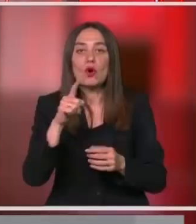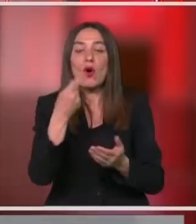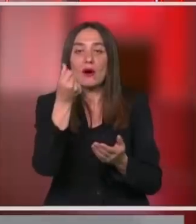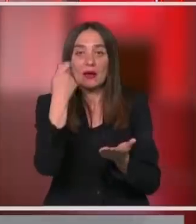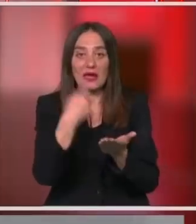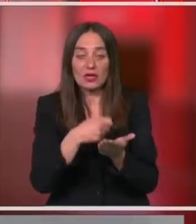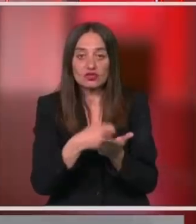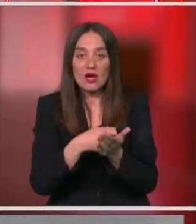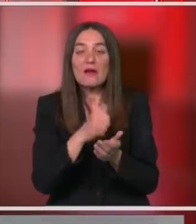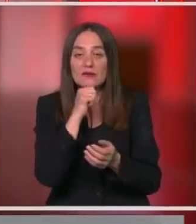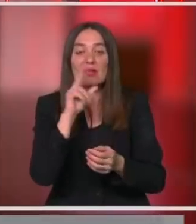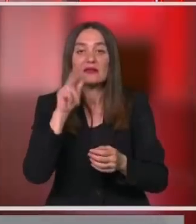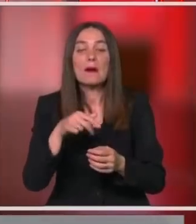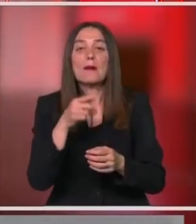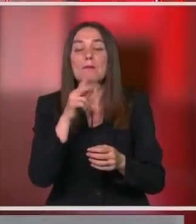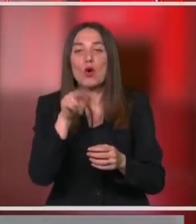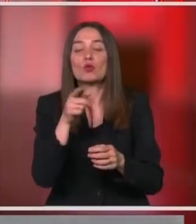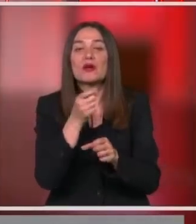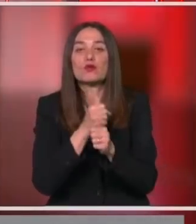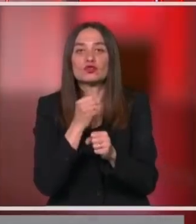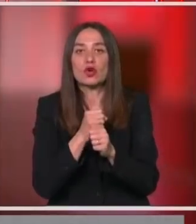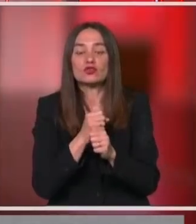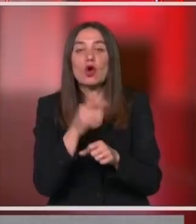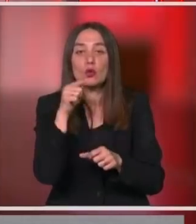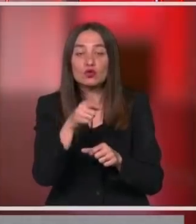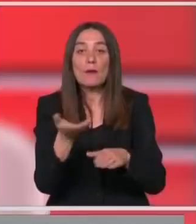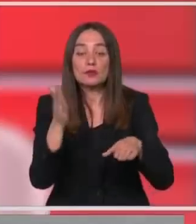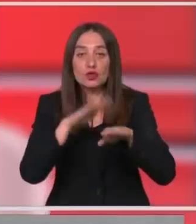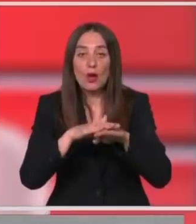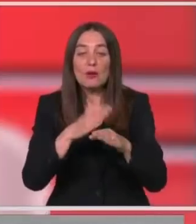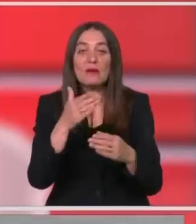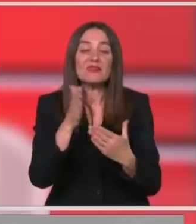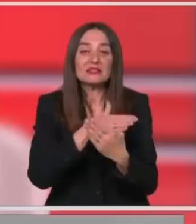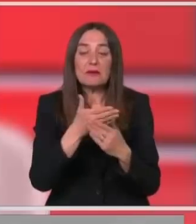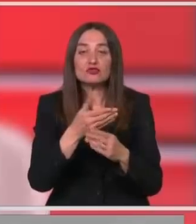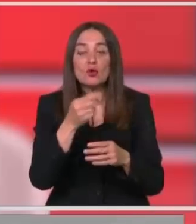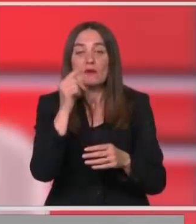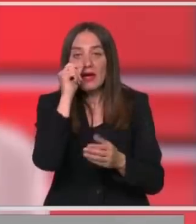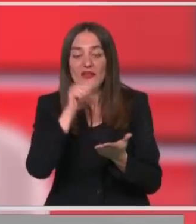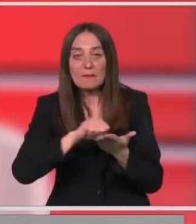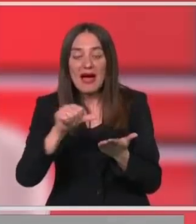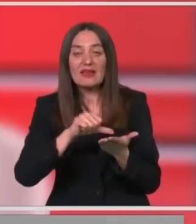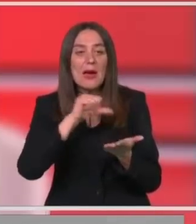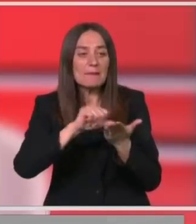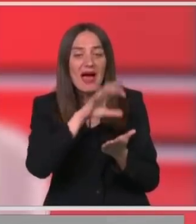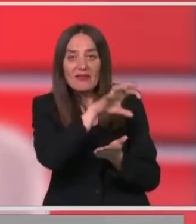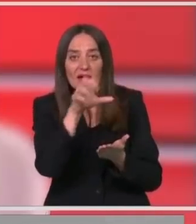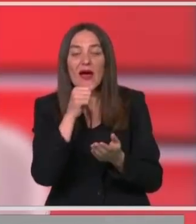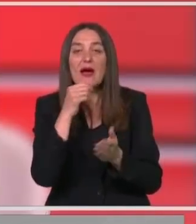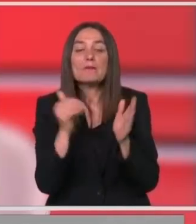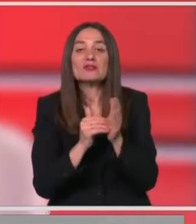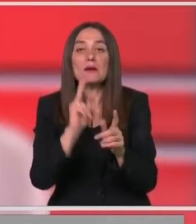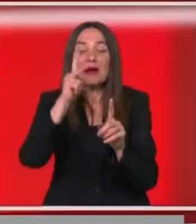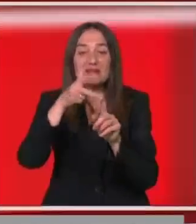keša, do likvidnosti i da mogu da funkcionišu. U tom sklopu između Narodne banke i banaka je potrebna i ta